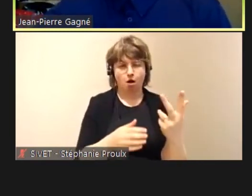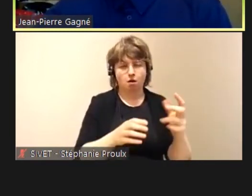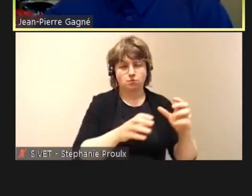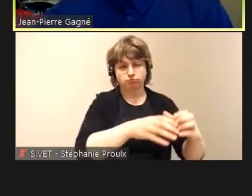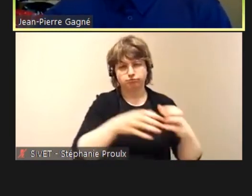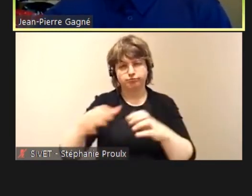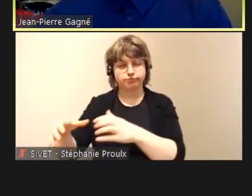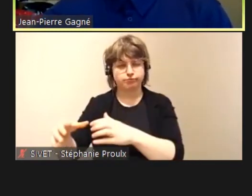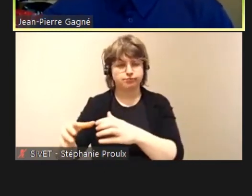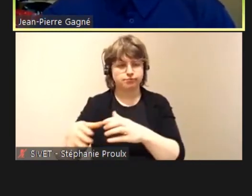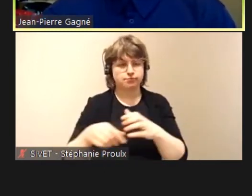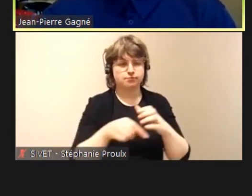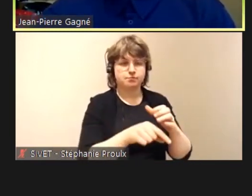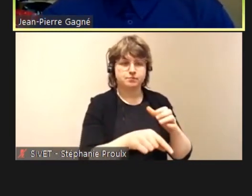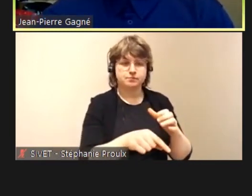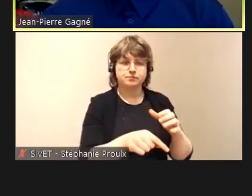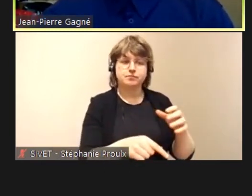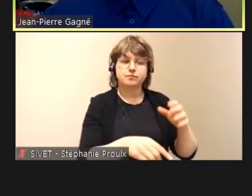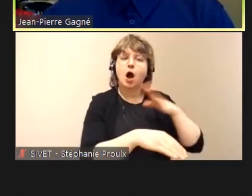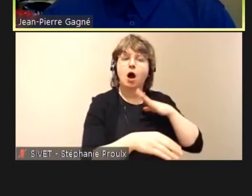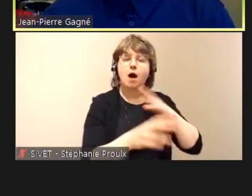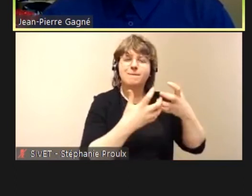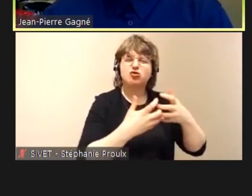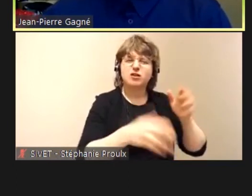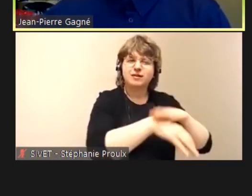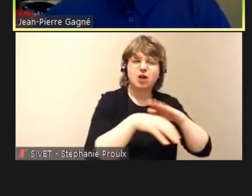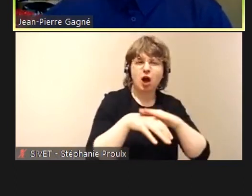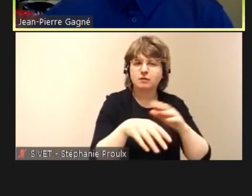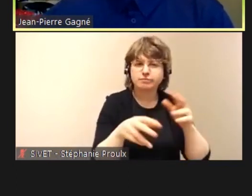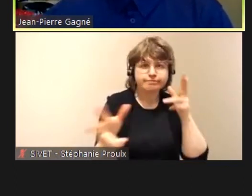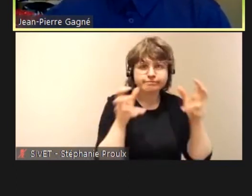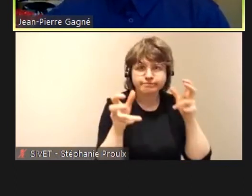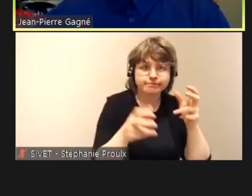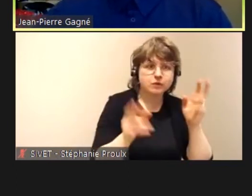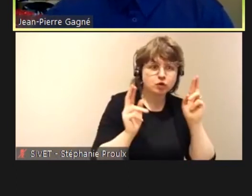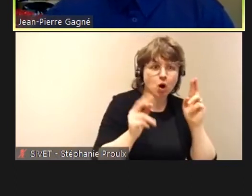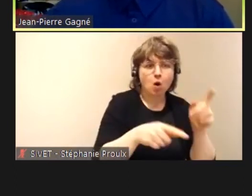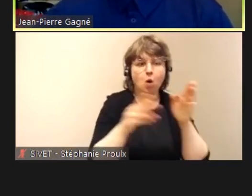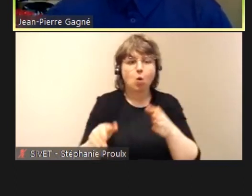catégories d'aides techniques, dont détecteurs de signaux, des amplificateurs de signaux, puis des